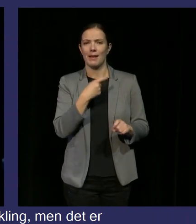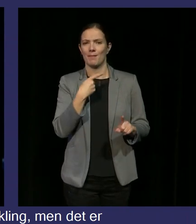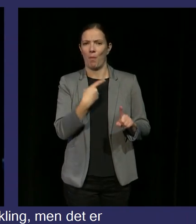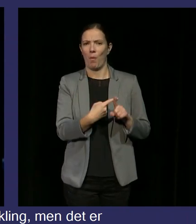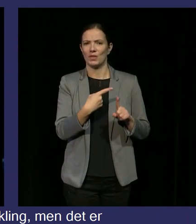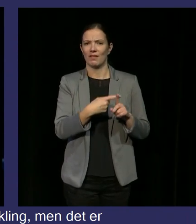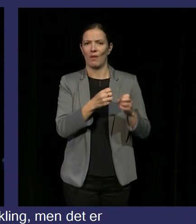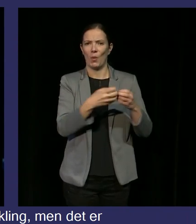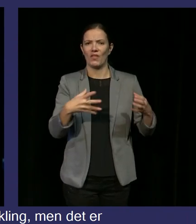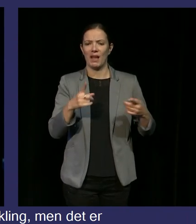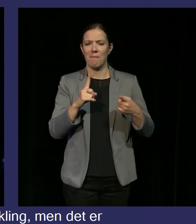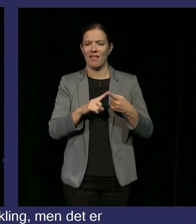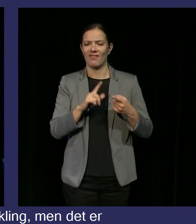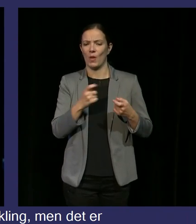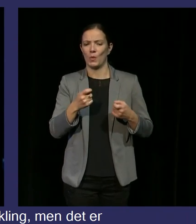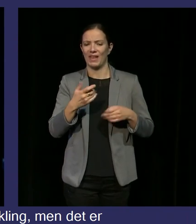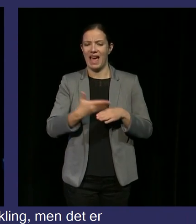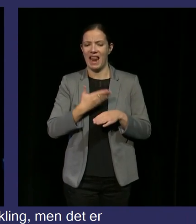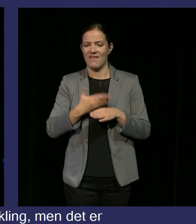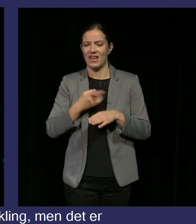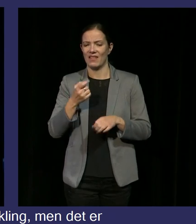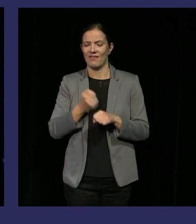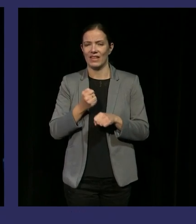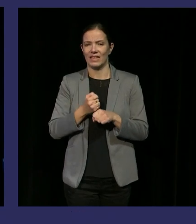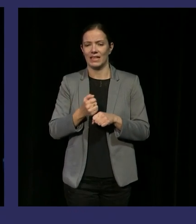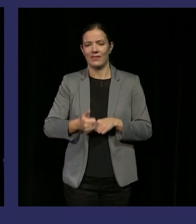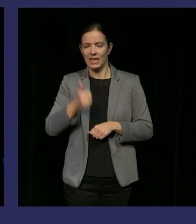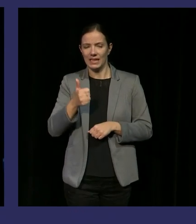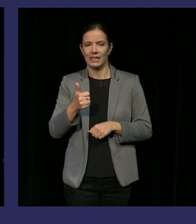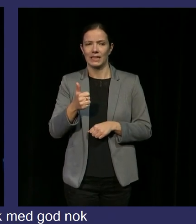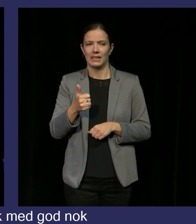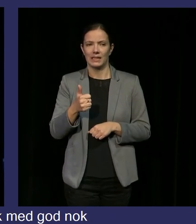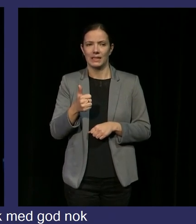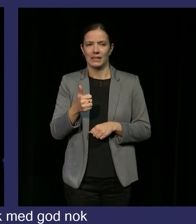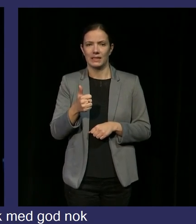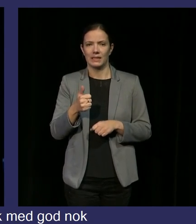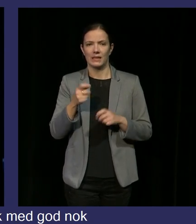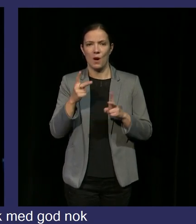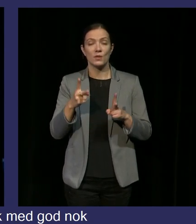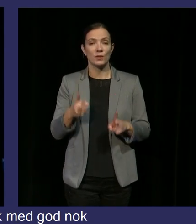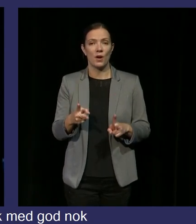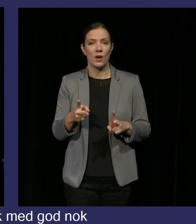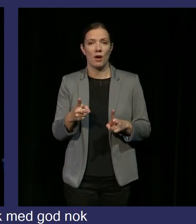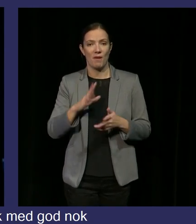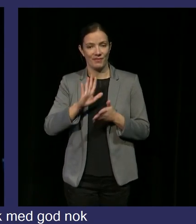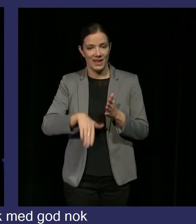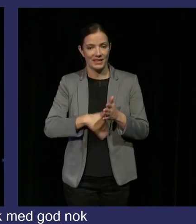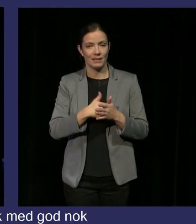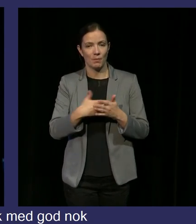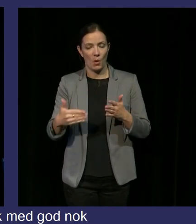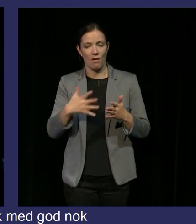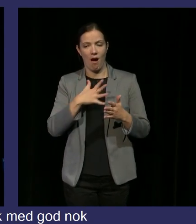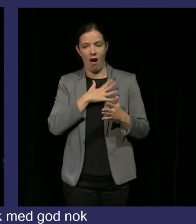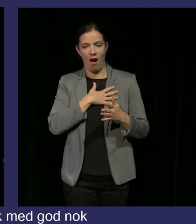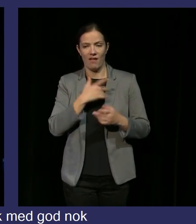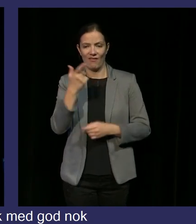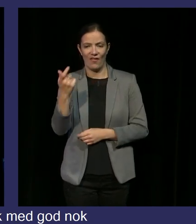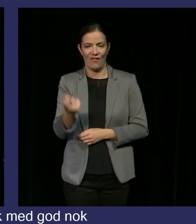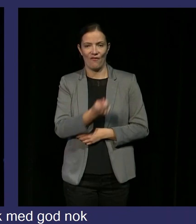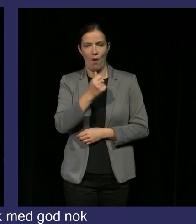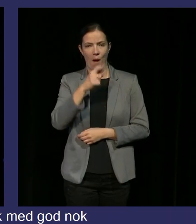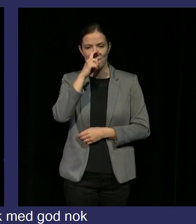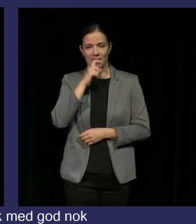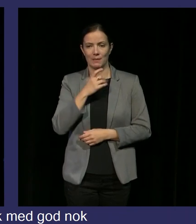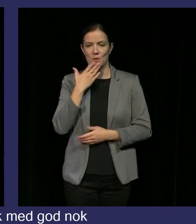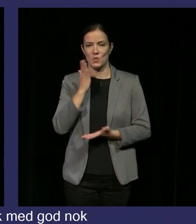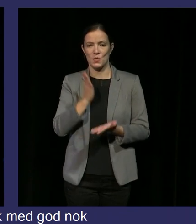men det ingen tvil om at for noen elever så det helt avgjørende. Og også på tegnspråk så har vi for få mennesker med